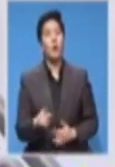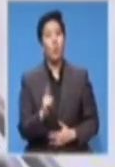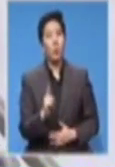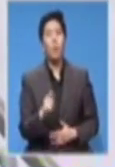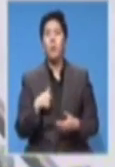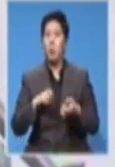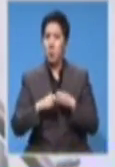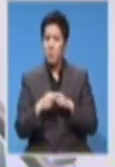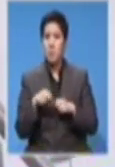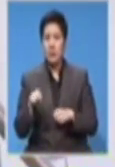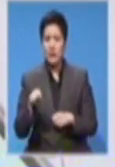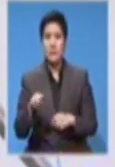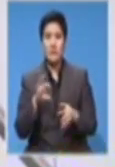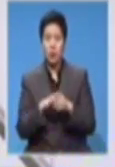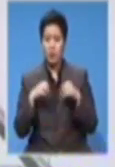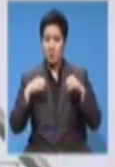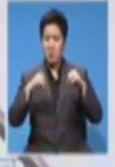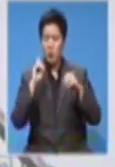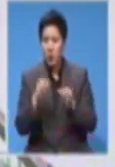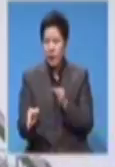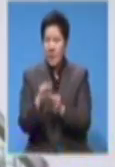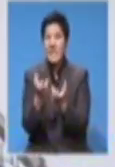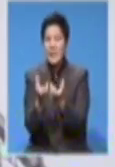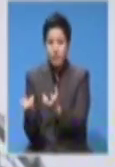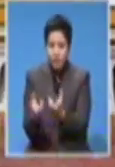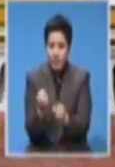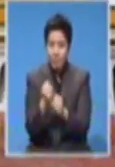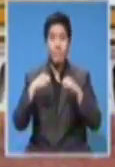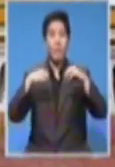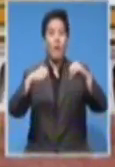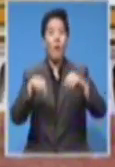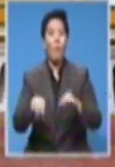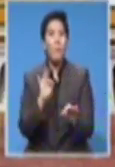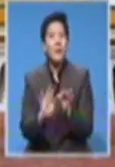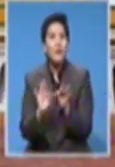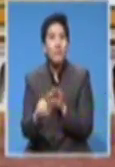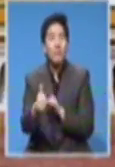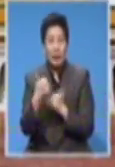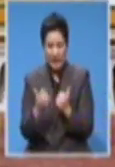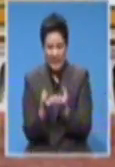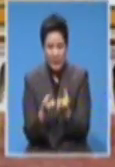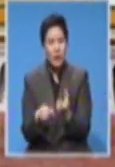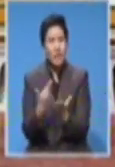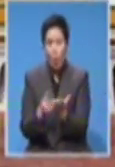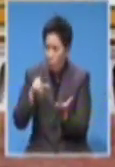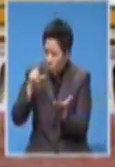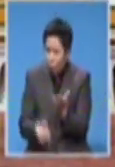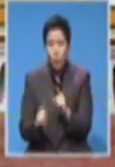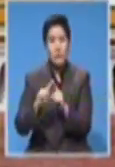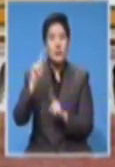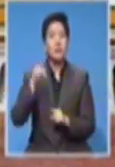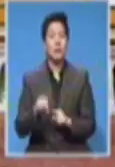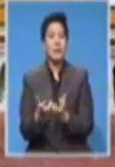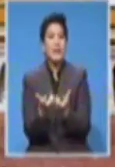ะครับในการที่จะเกิดพลังงานขึ้นมาเนี่ยเช่นถ่านหินหรืออะไรก็แล้วแต่นะตอนนี้ก็ถ่านหินเนี่ยมันก็ราคาถูกที่สุดนะเ